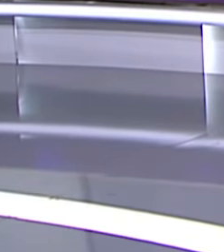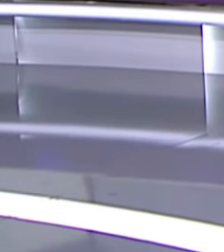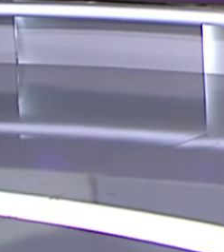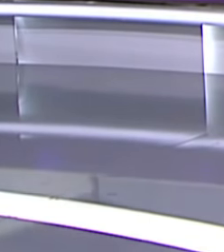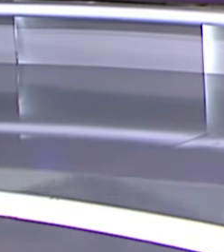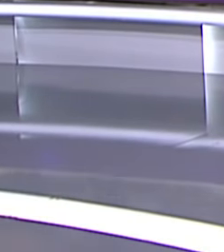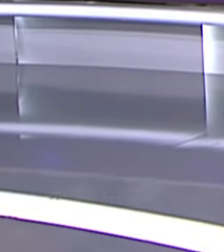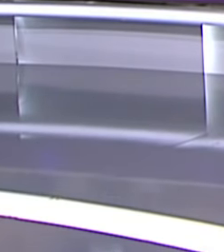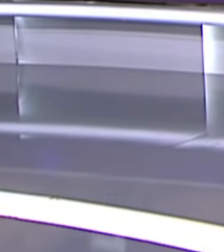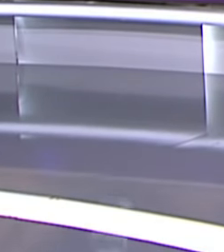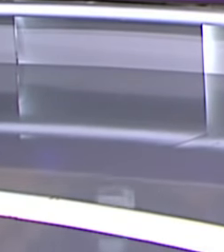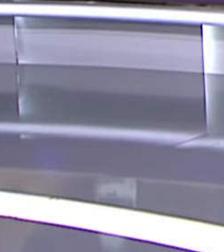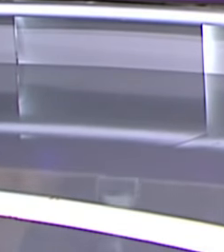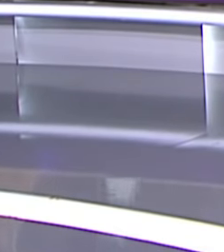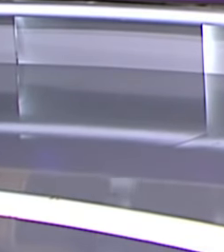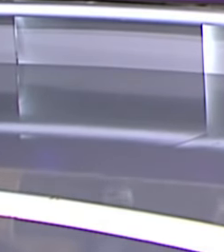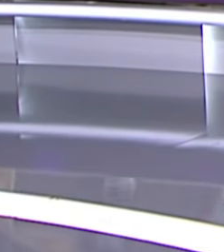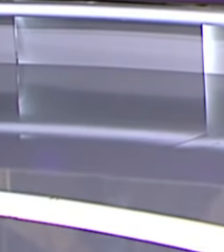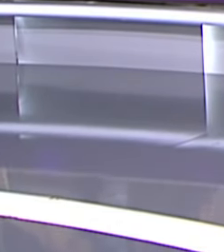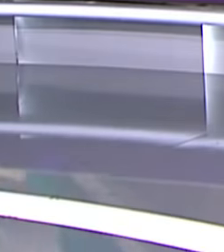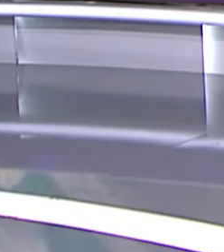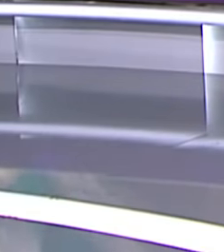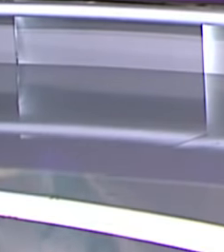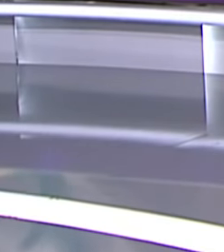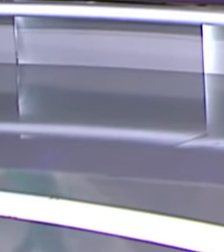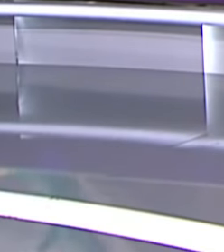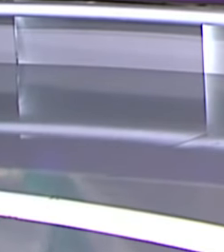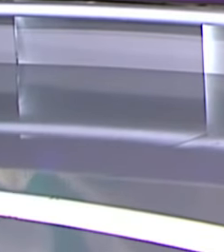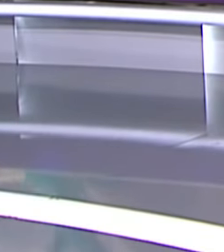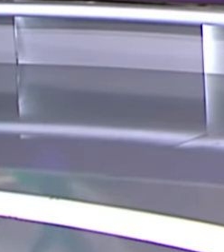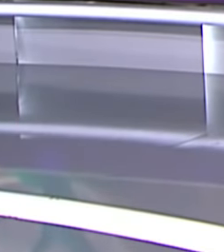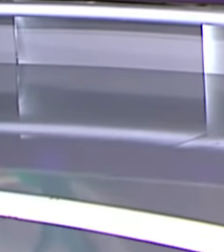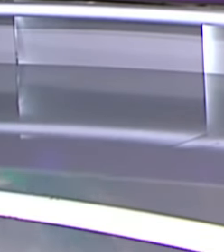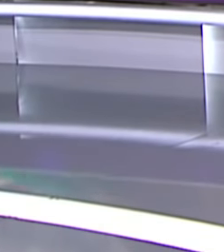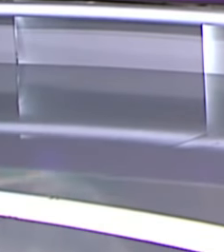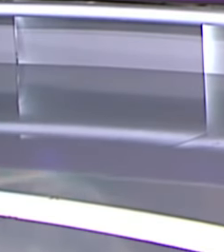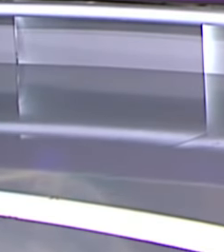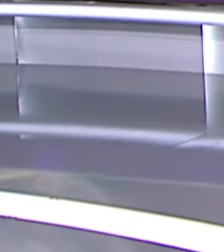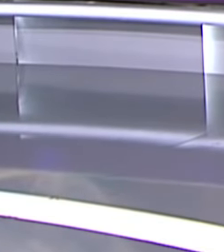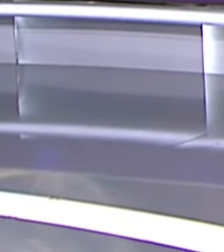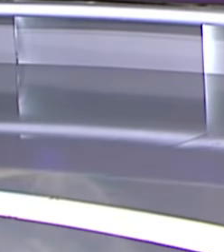ב-30% ל-172. שיעור הבדיקות החיוביות כמעט ב-10%,